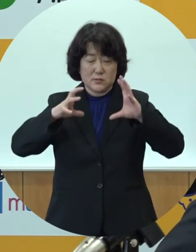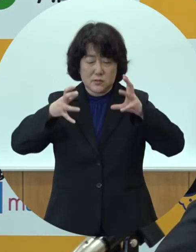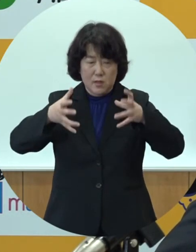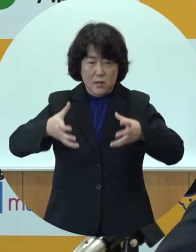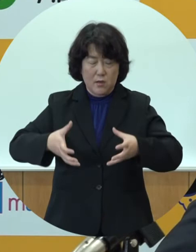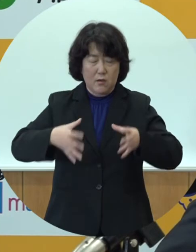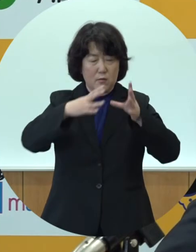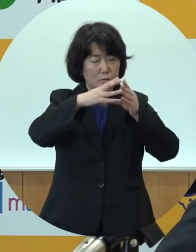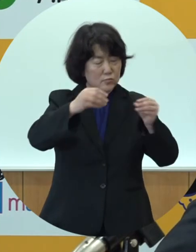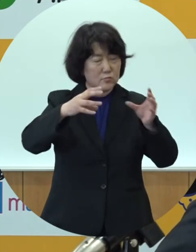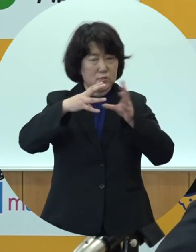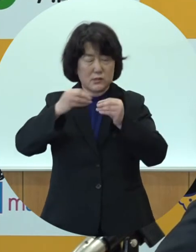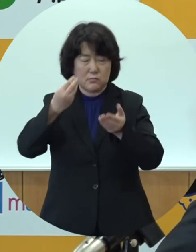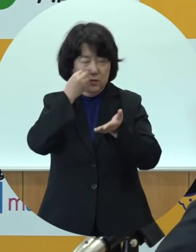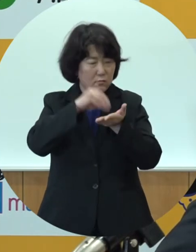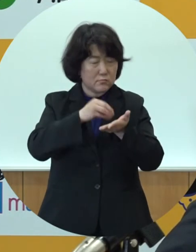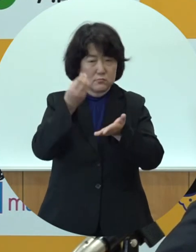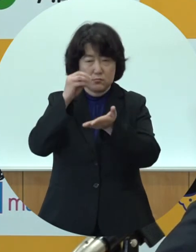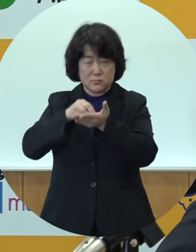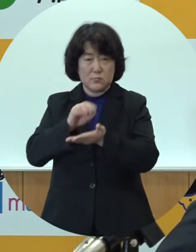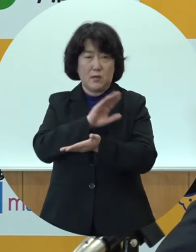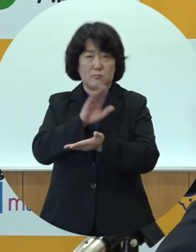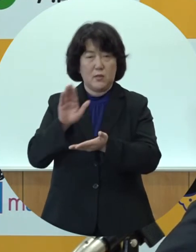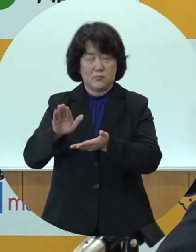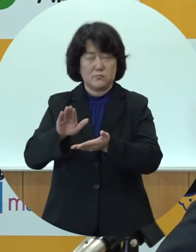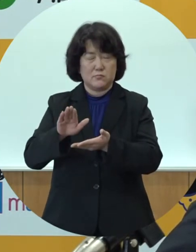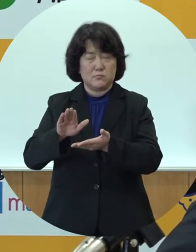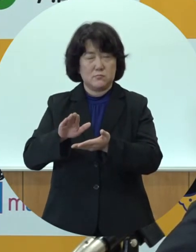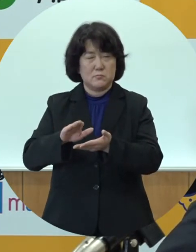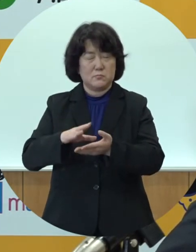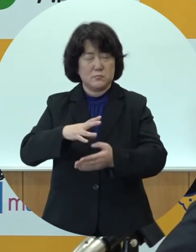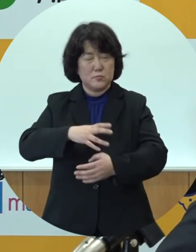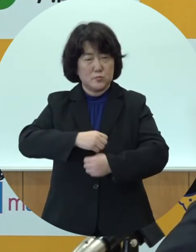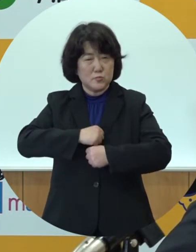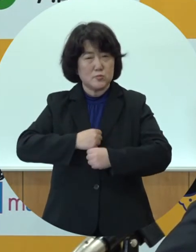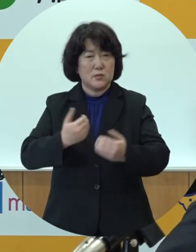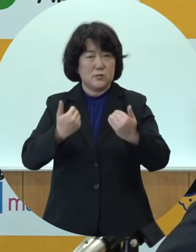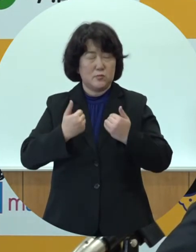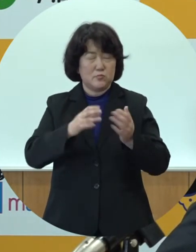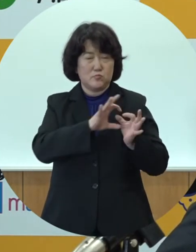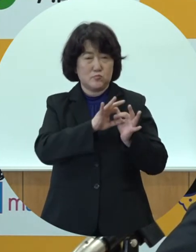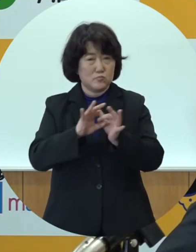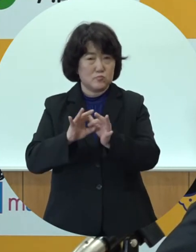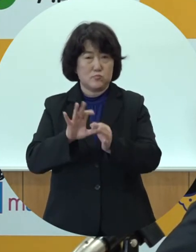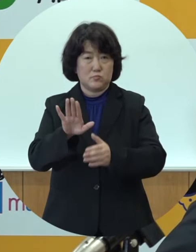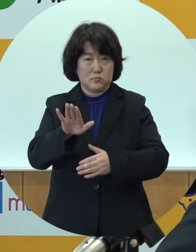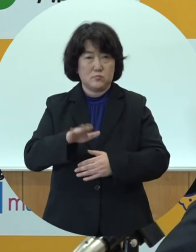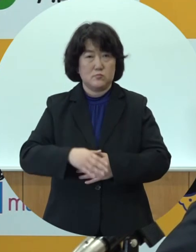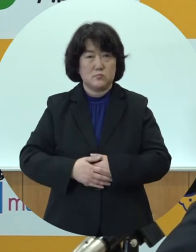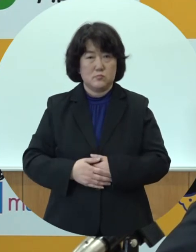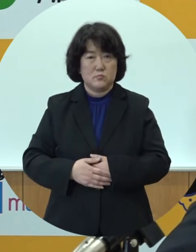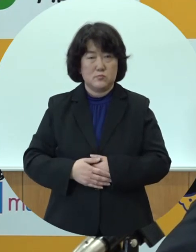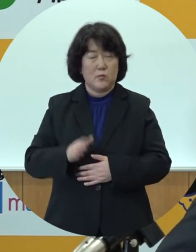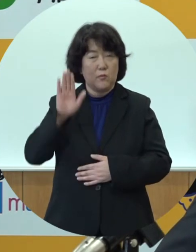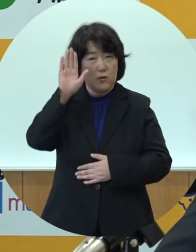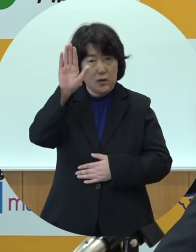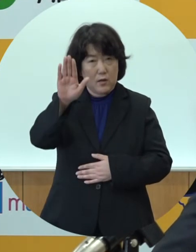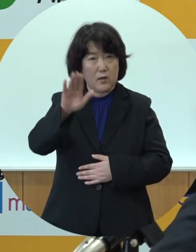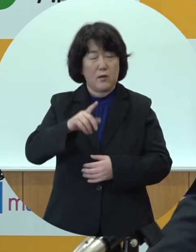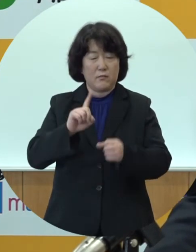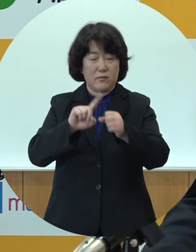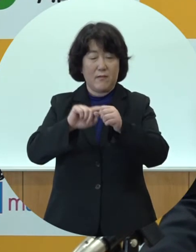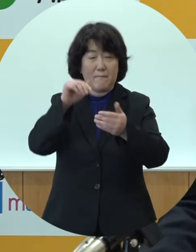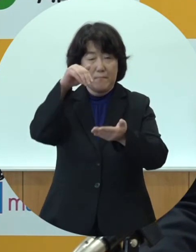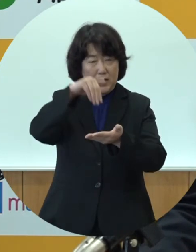界各国で確認され、依然として予断を許さない状況でもございます。これから年